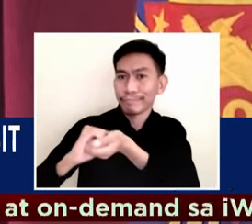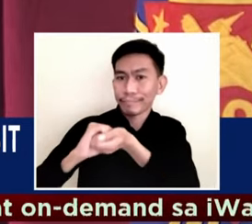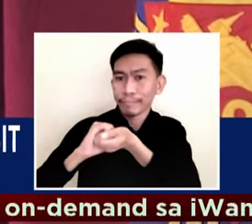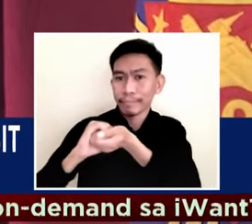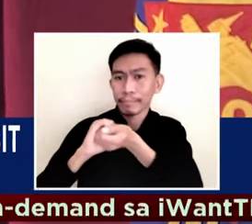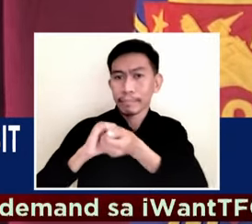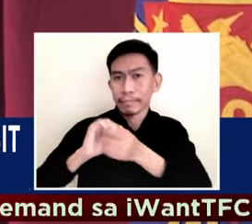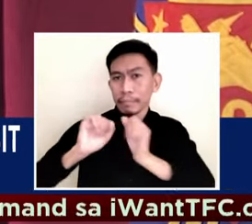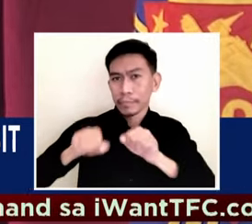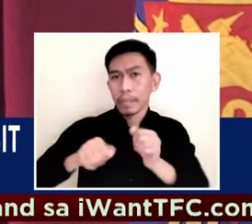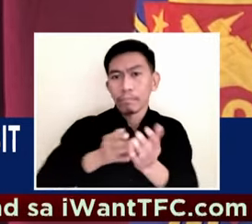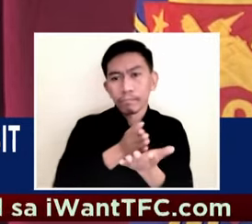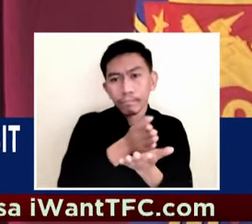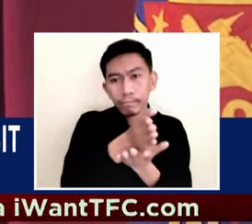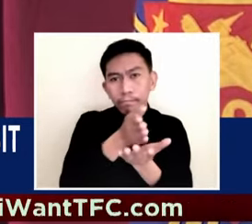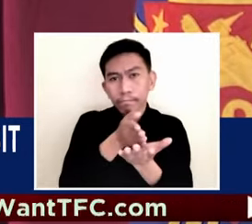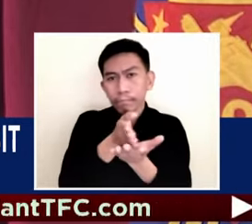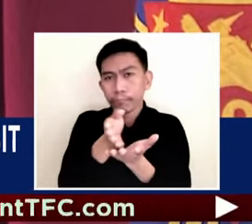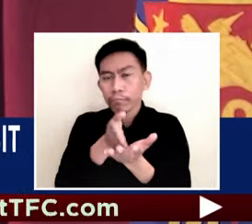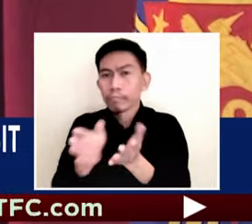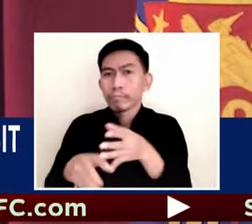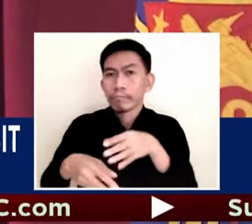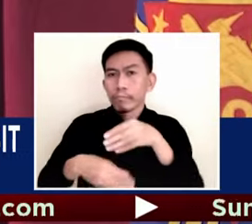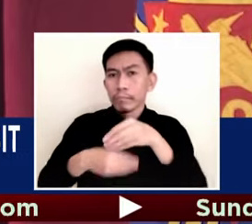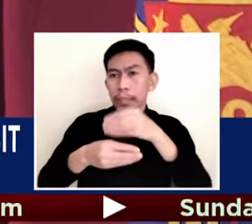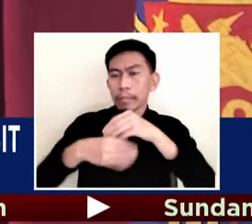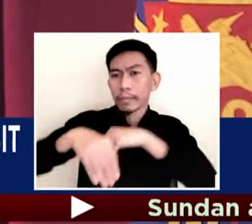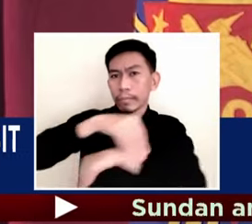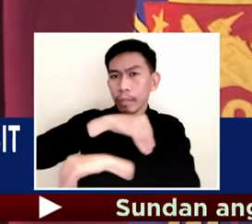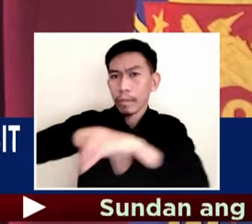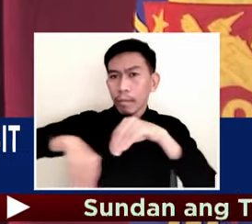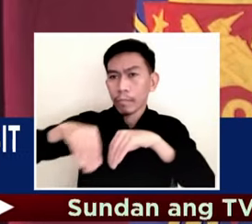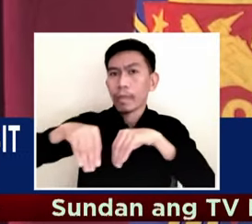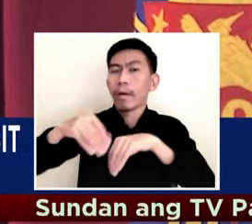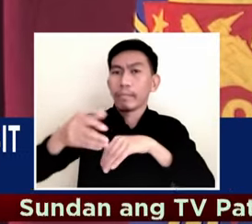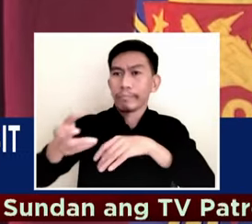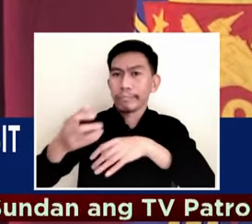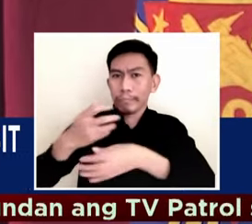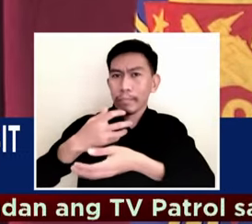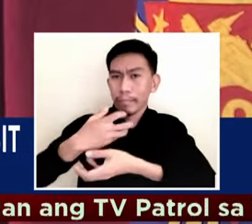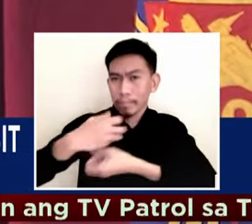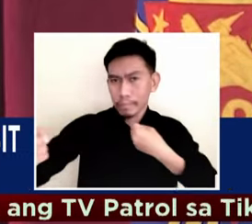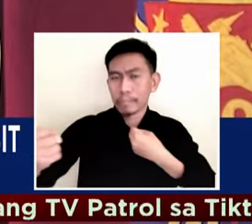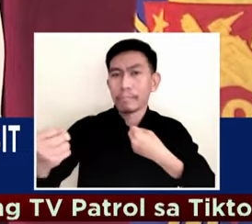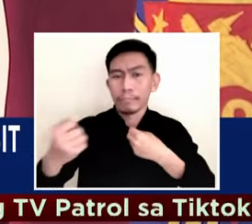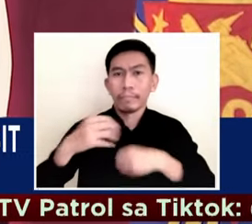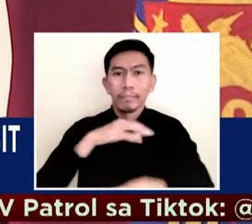avenues for mutually beneficial trade and investment opportunities.